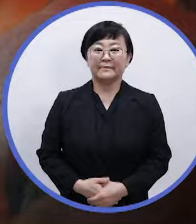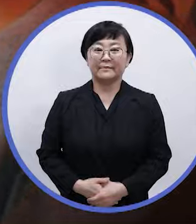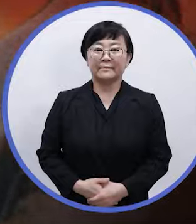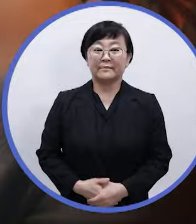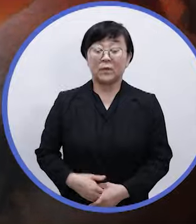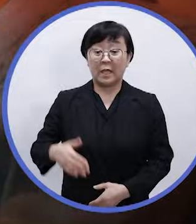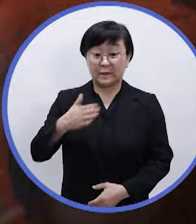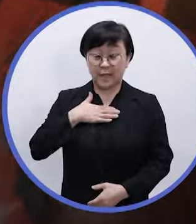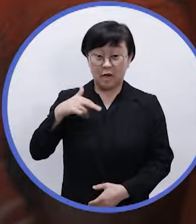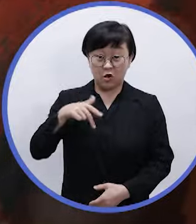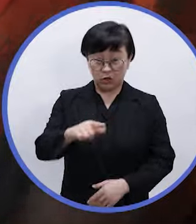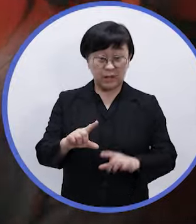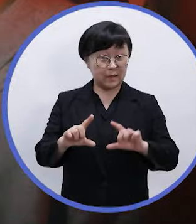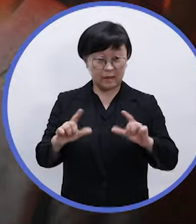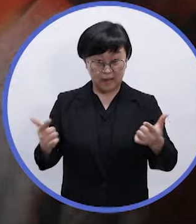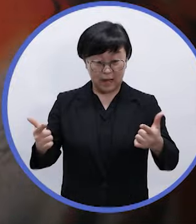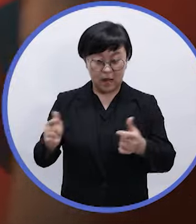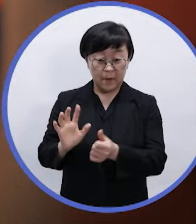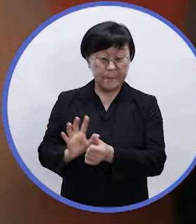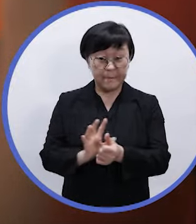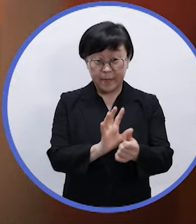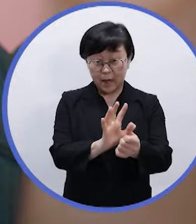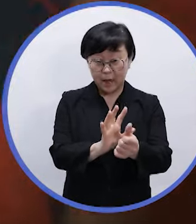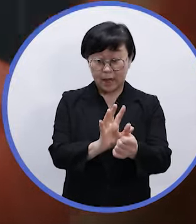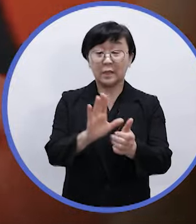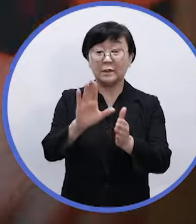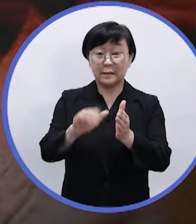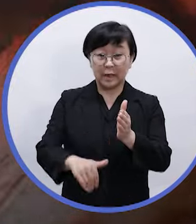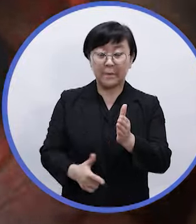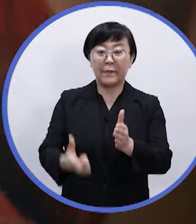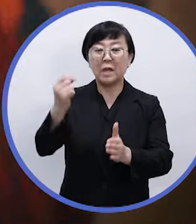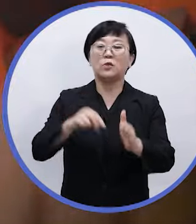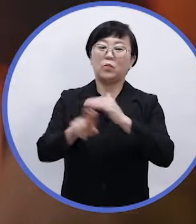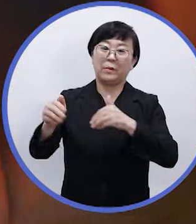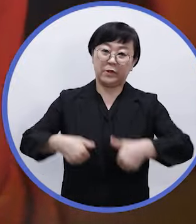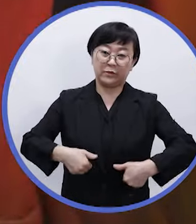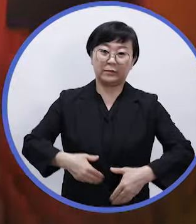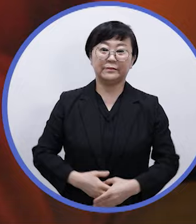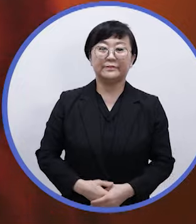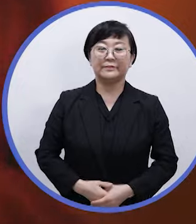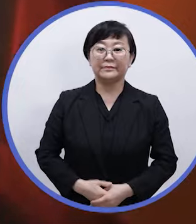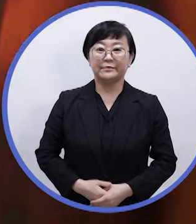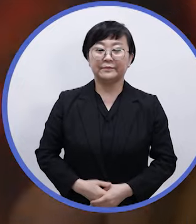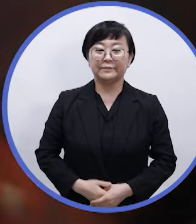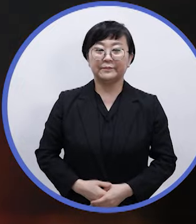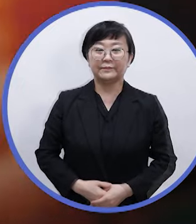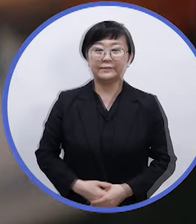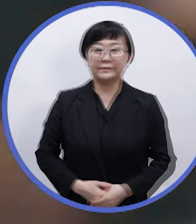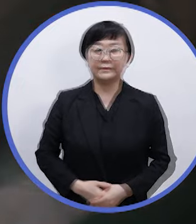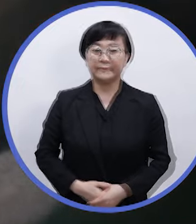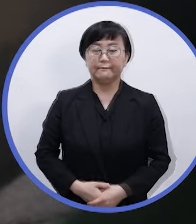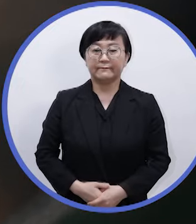드립니다 본인의 의지와 상관없이 떠밀리는 느낌이 든다면 즉시 탈출해야